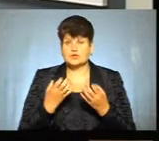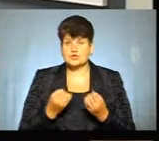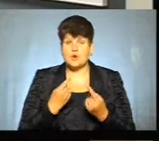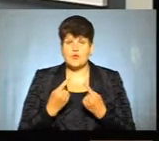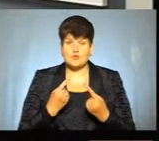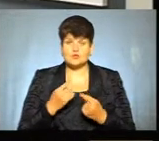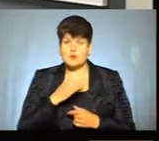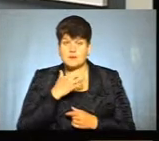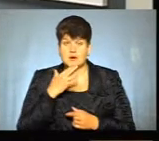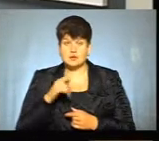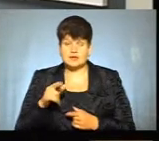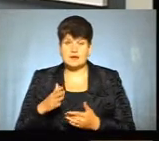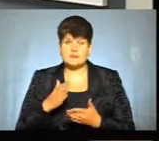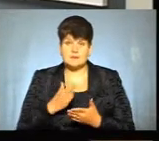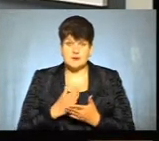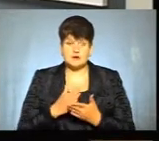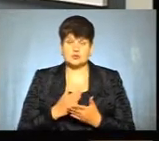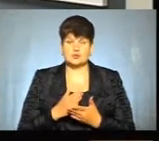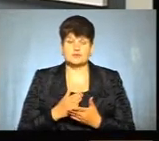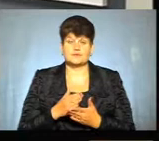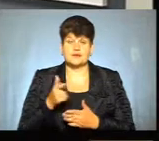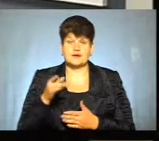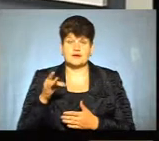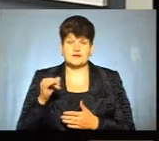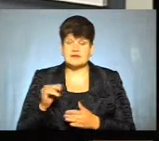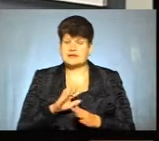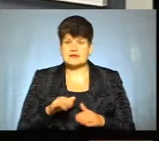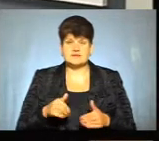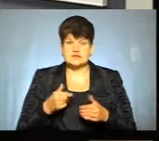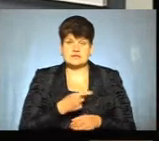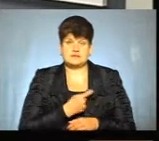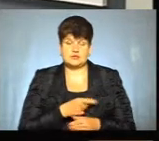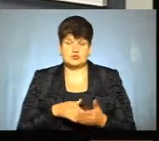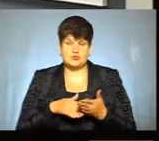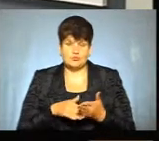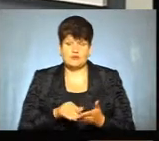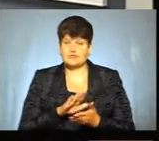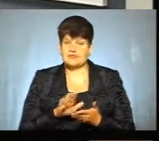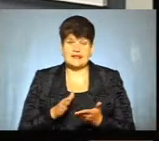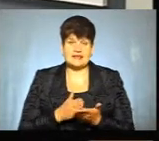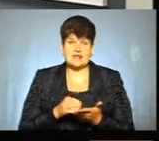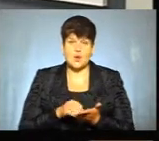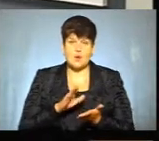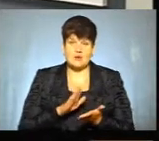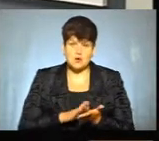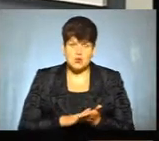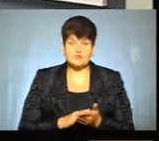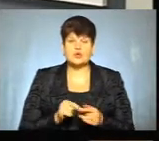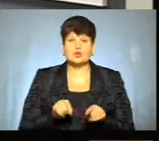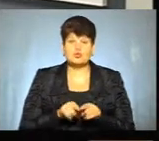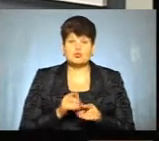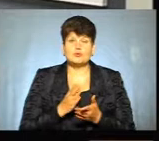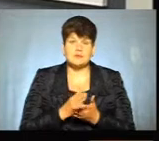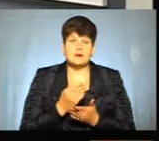людей мають гострі респіраторні вірусні інфекції і не звертаються за медичною допомогою, тому вони не є обліковані, тому ми маємо таку